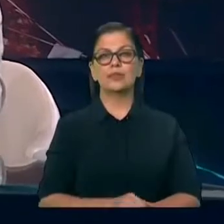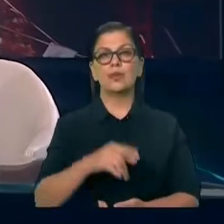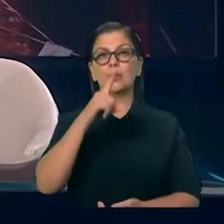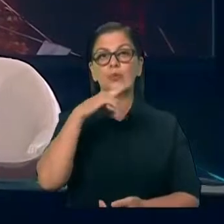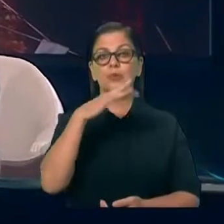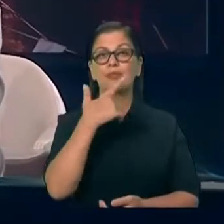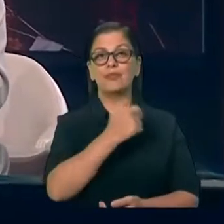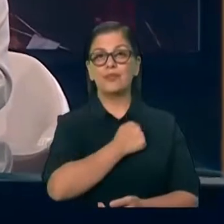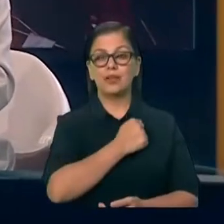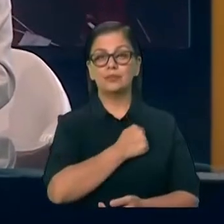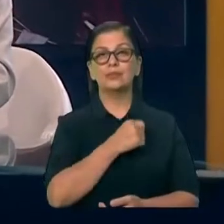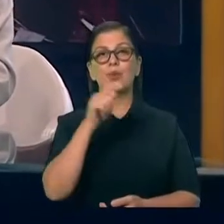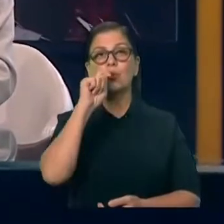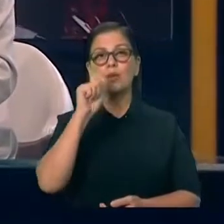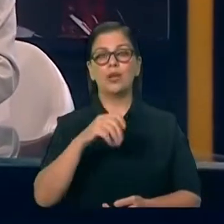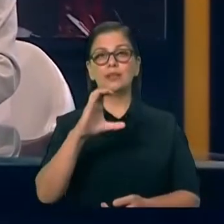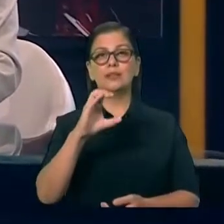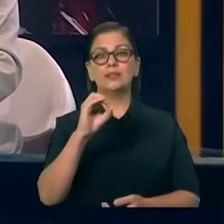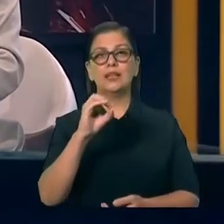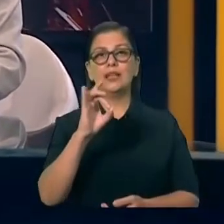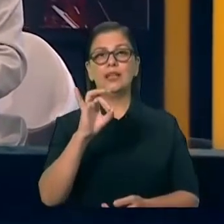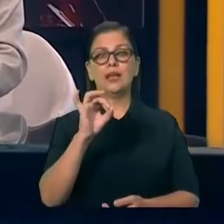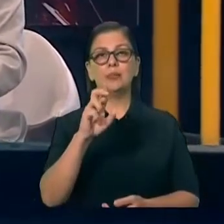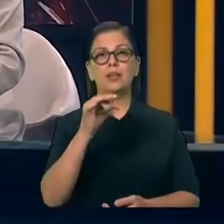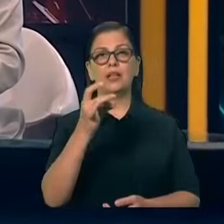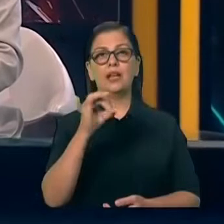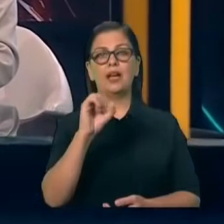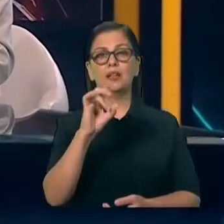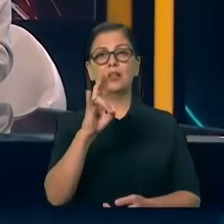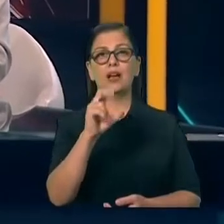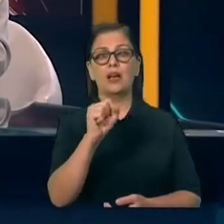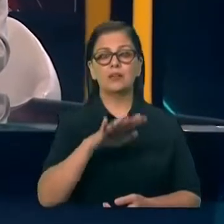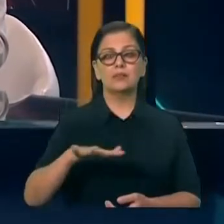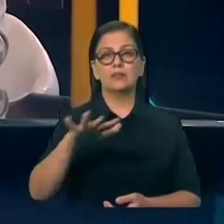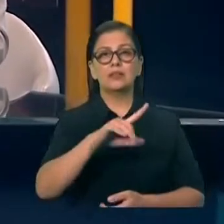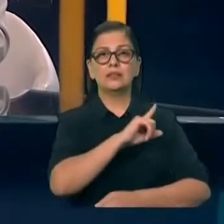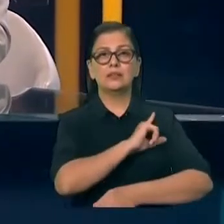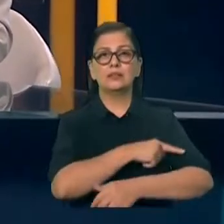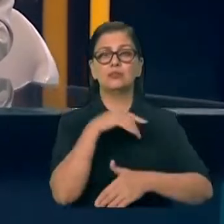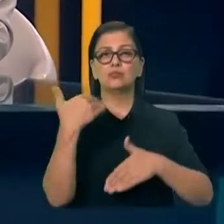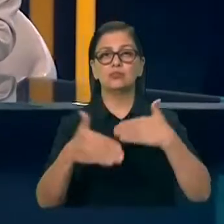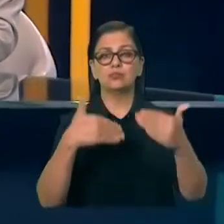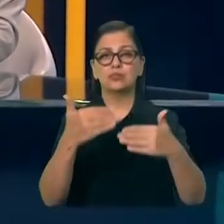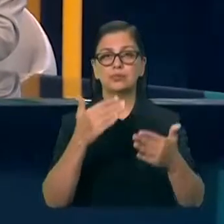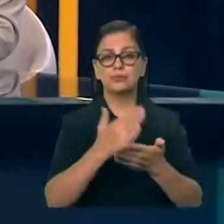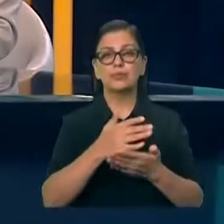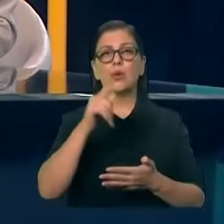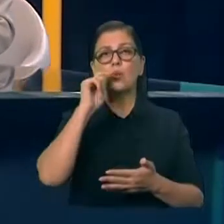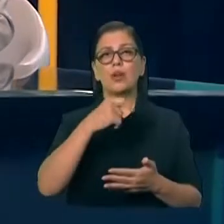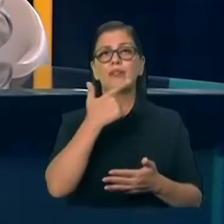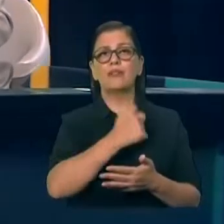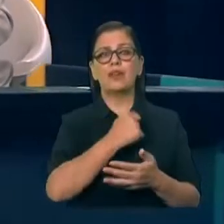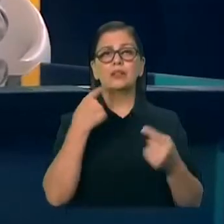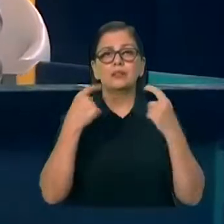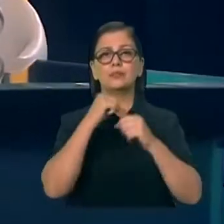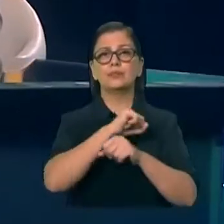Rusya ordusu Serebryanka yaxınlığında havadan hücuma keçib. Ukrayna silahlı qüvvələrinin baş qərargahının yaydığı məlumata görə